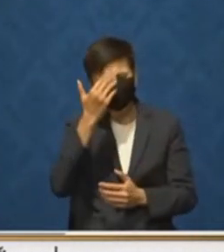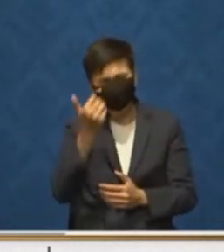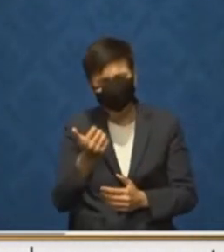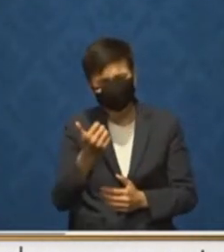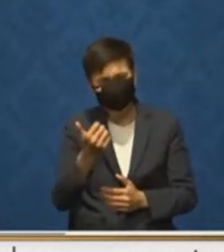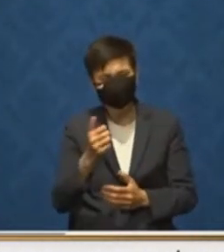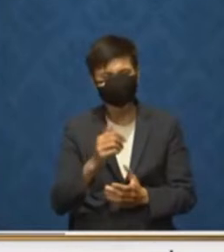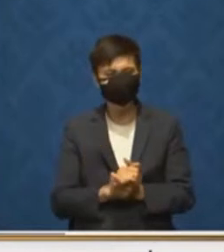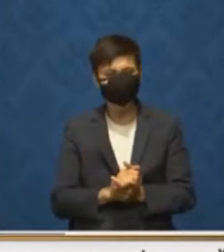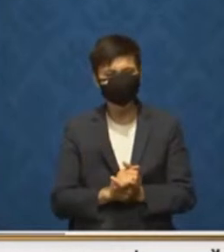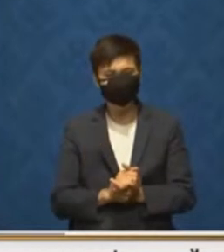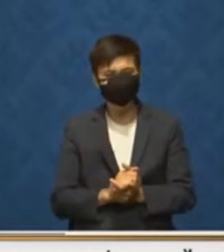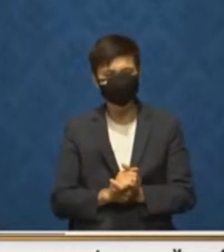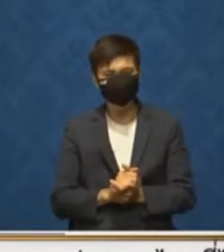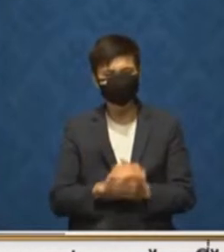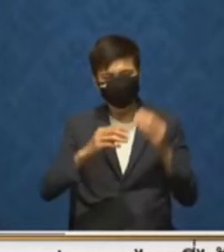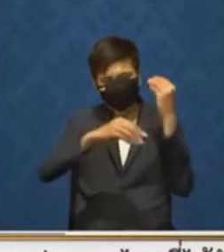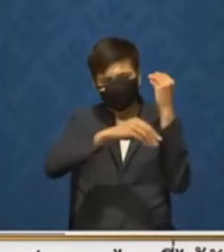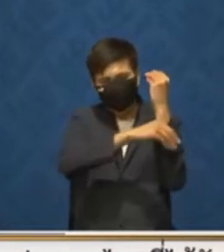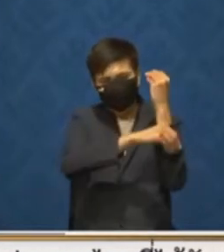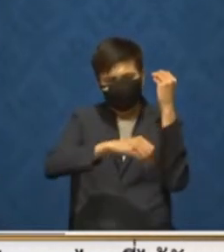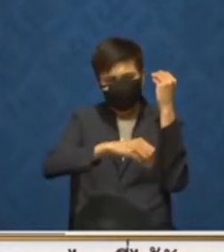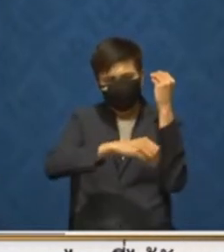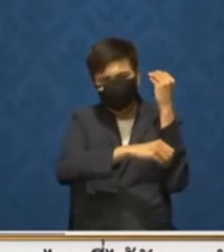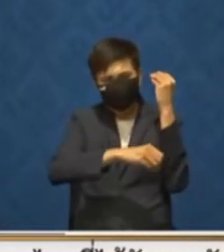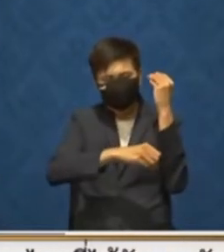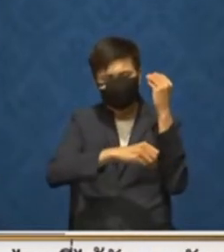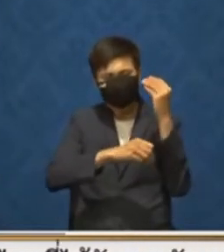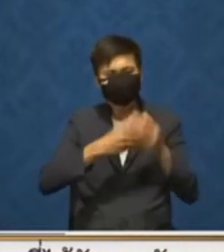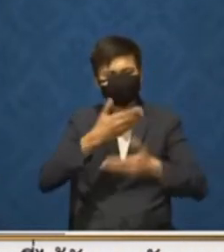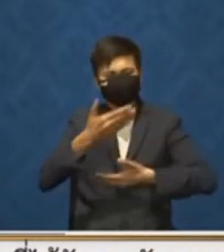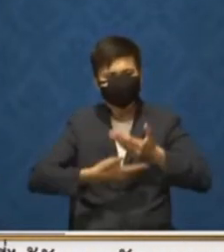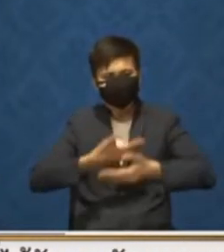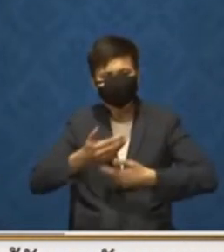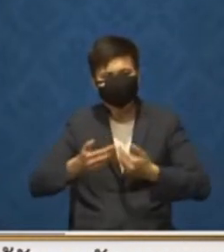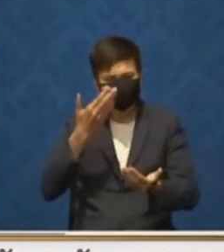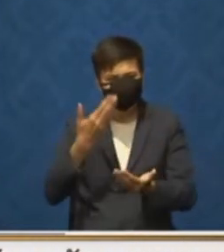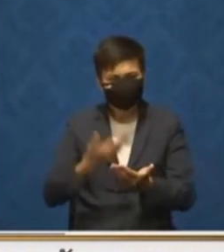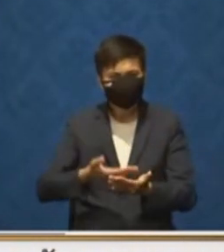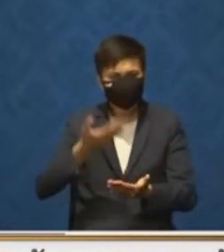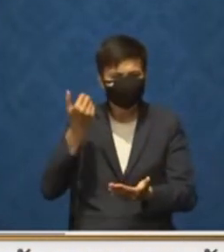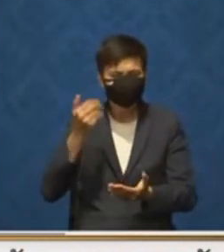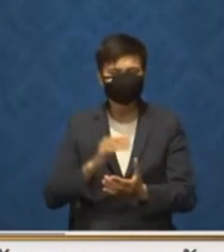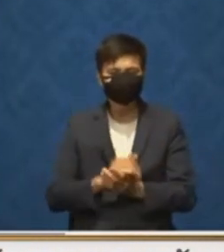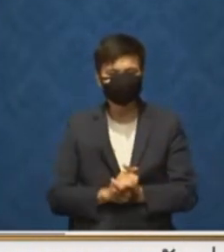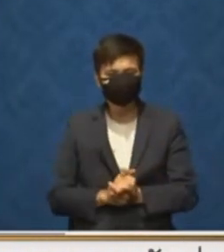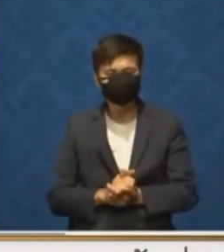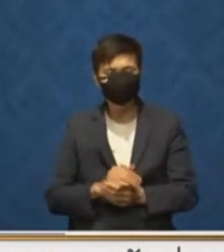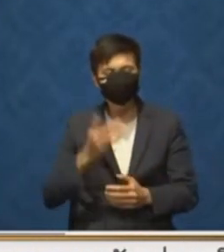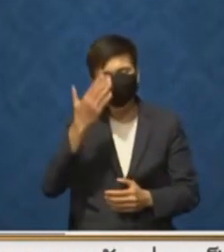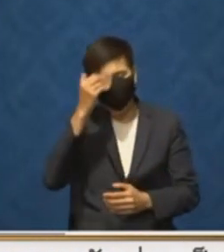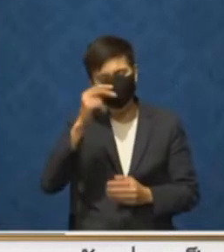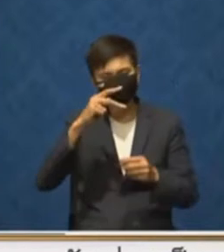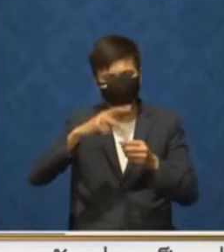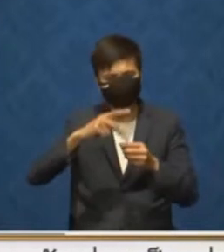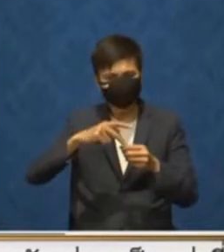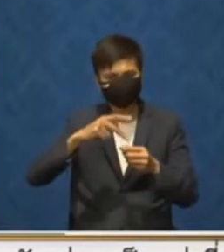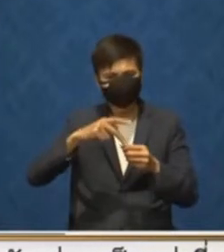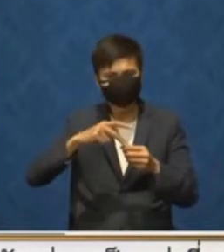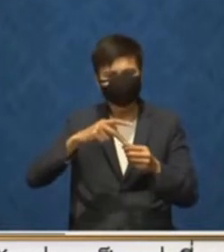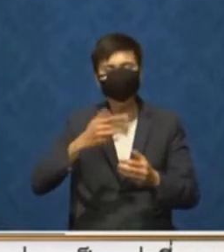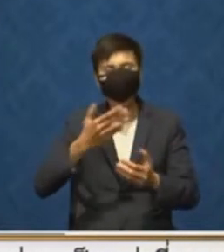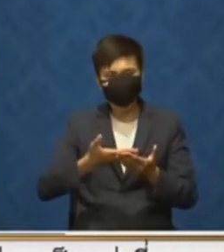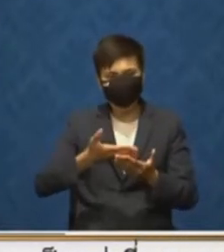แม่ปุ๋ยถึงราคาสูงขึ้นหนักเพราะก๊าซธรรมชาติมันแพงขึ้นร้อย 95